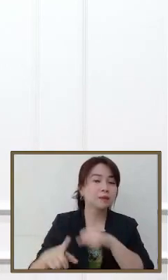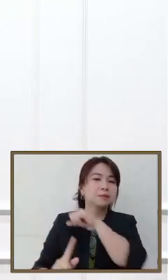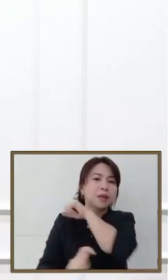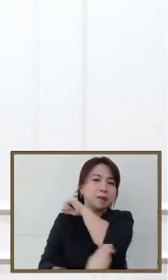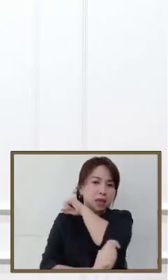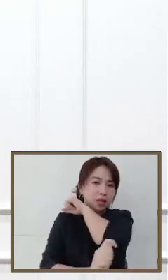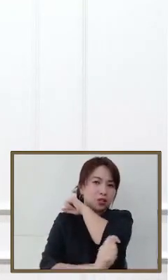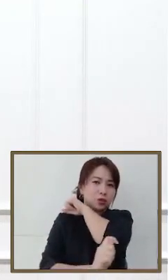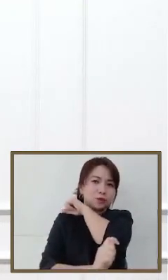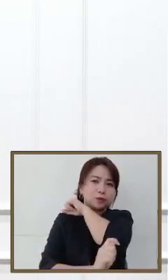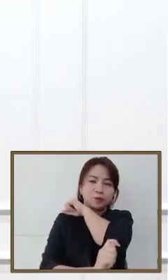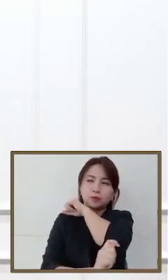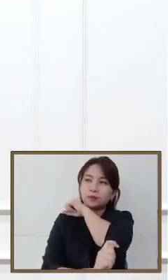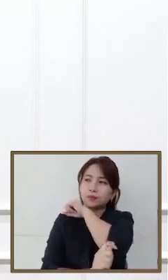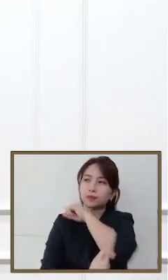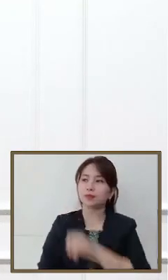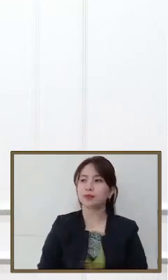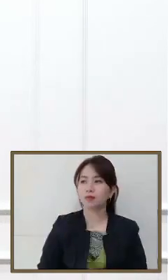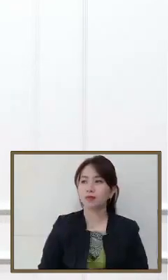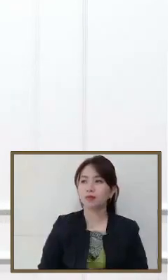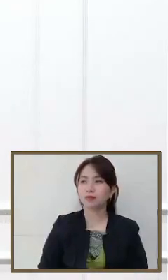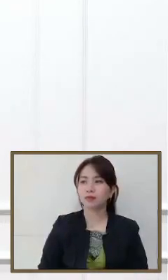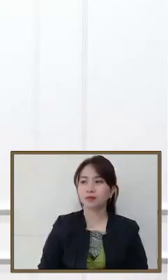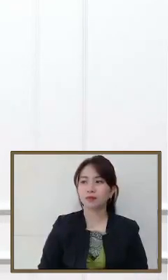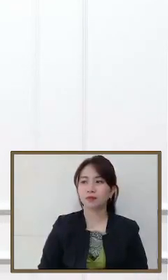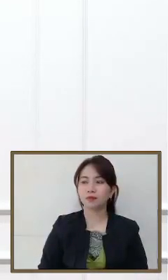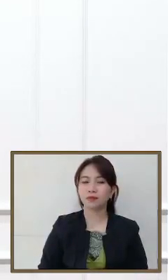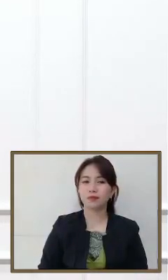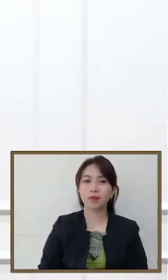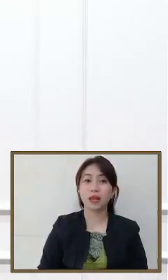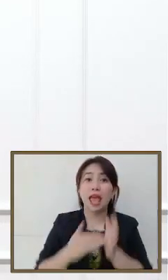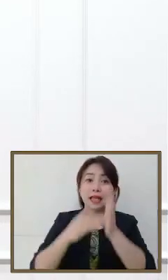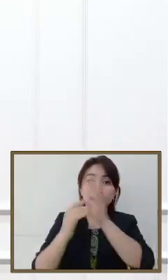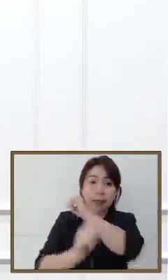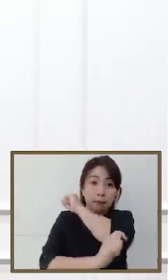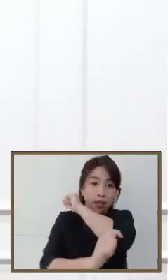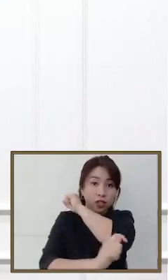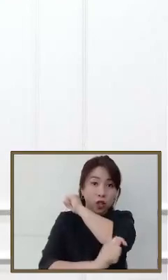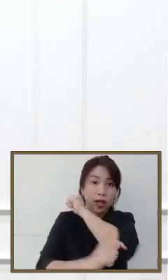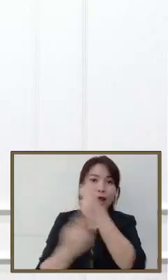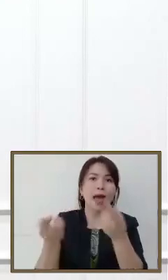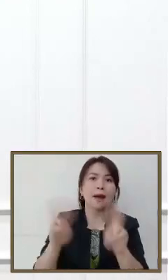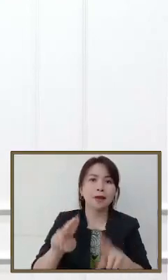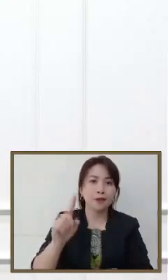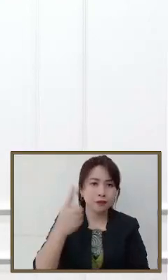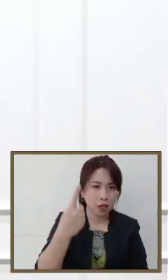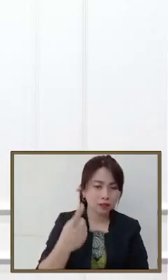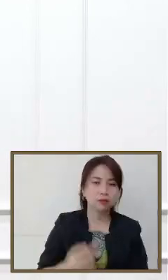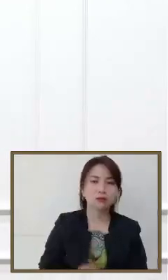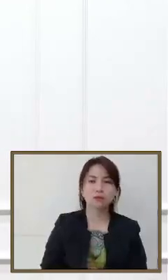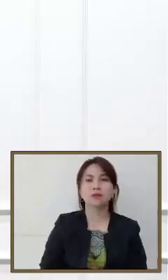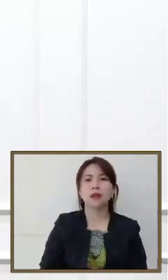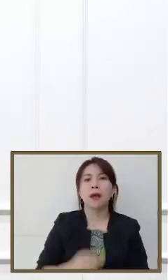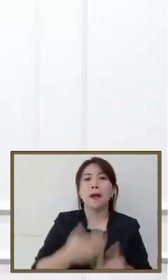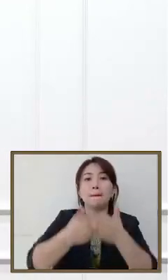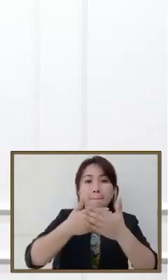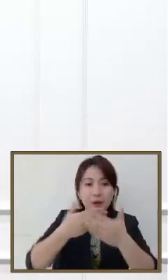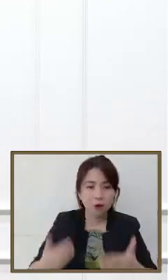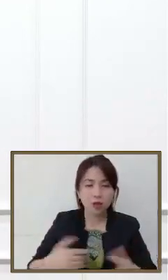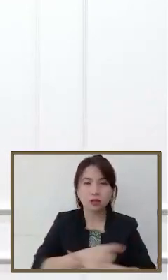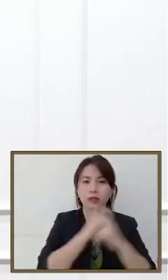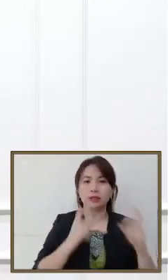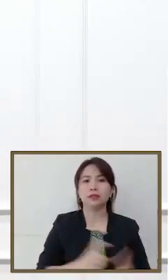temptation temptation comes comes first before sin temptation comes first